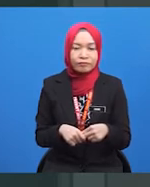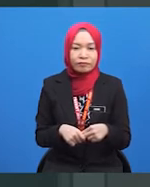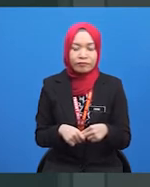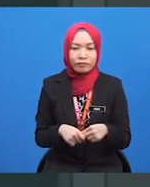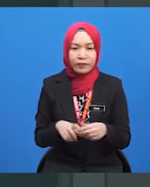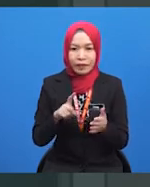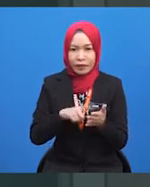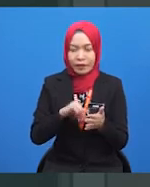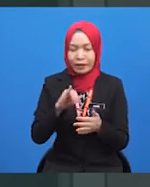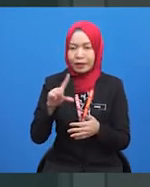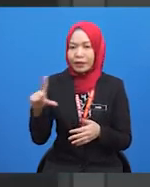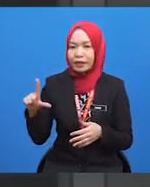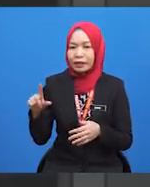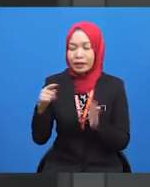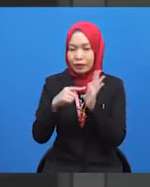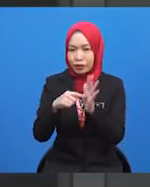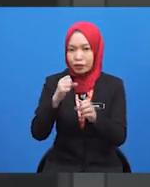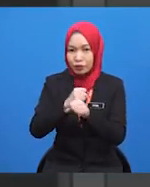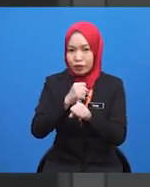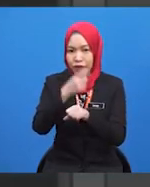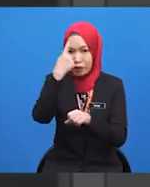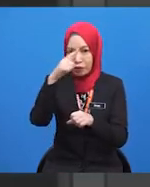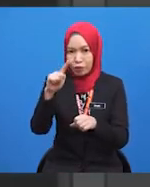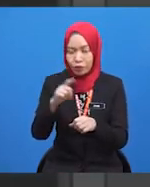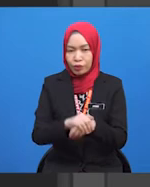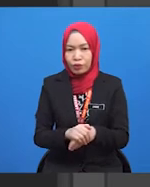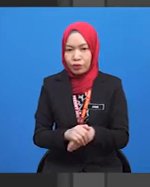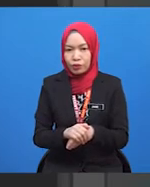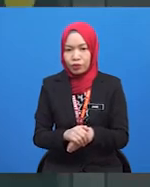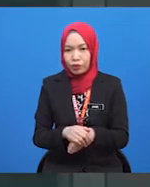Inilah paparan kerja untuk penghasilan poster.